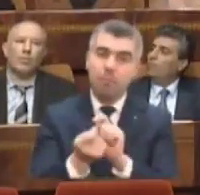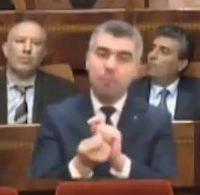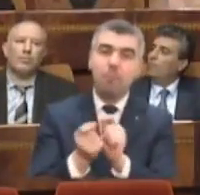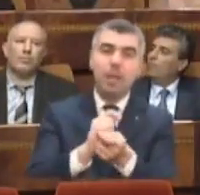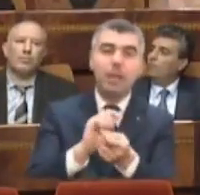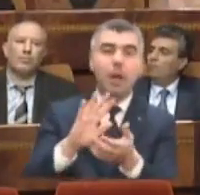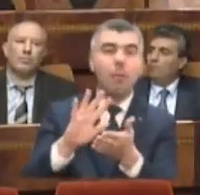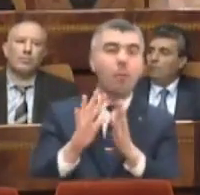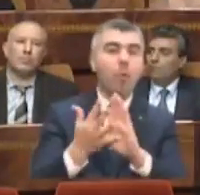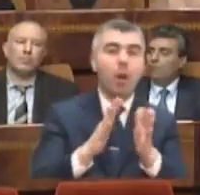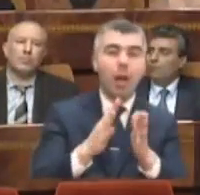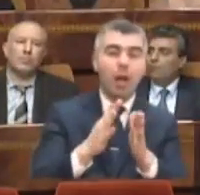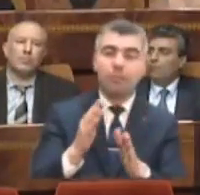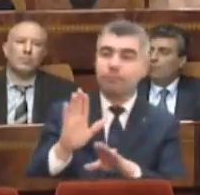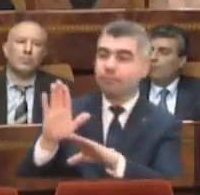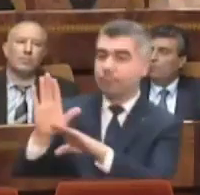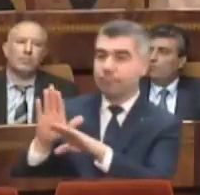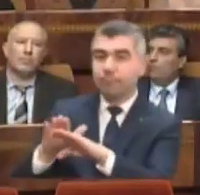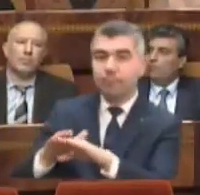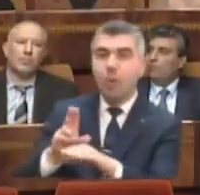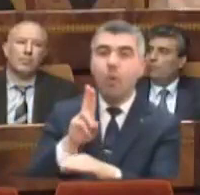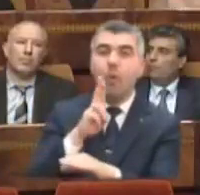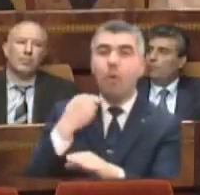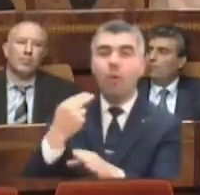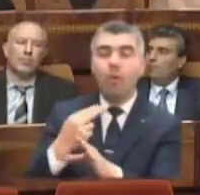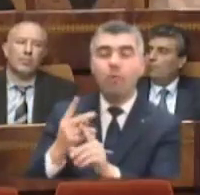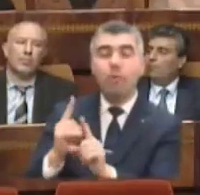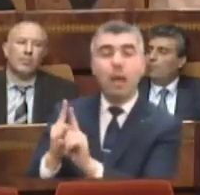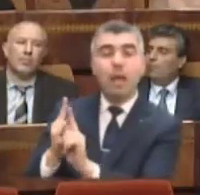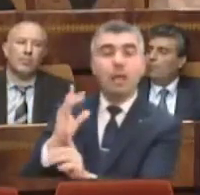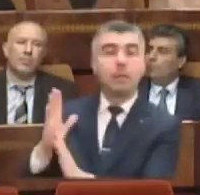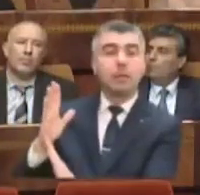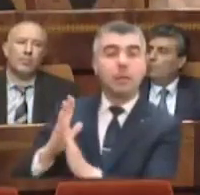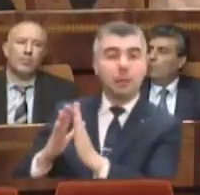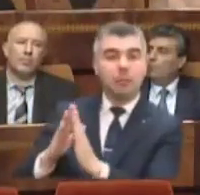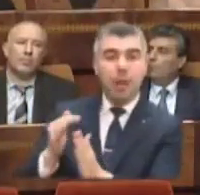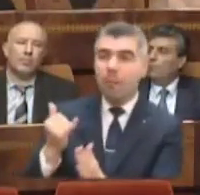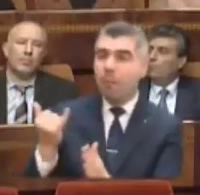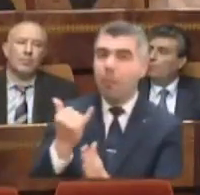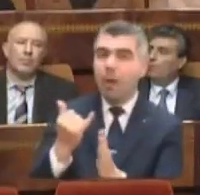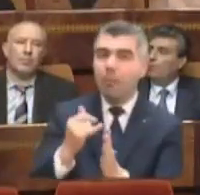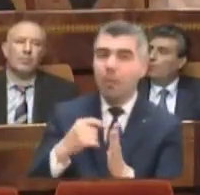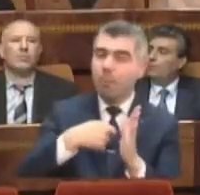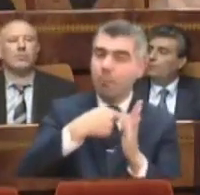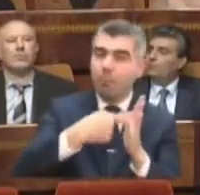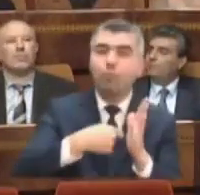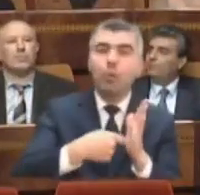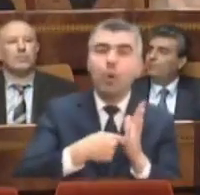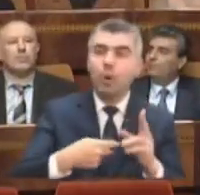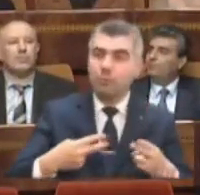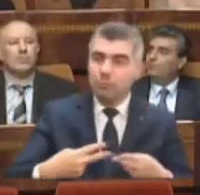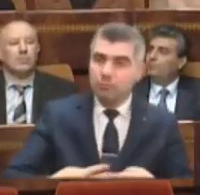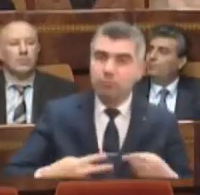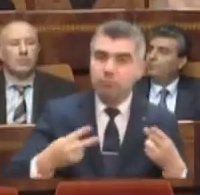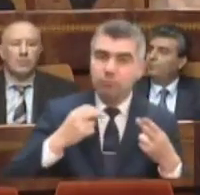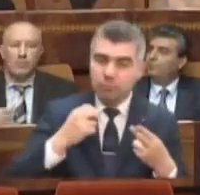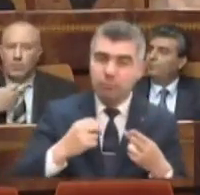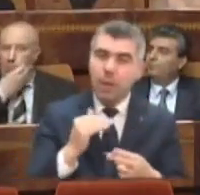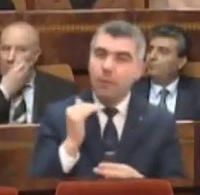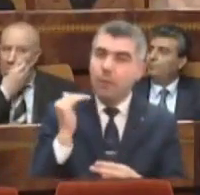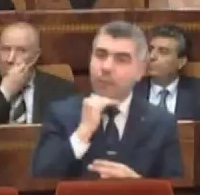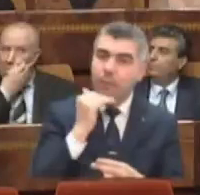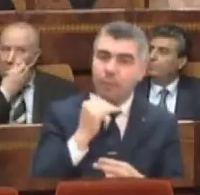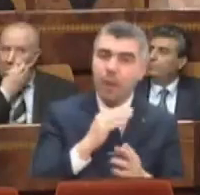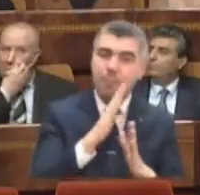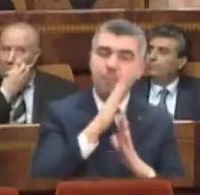ندعو لتدارك تاخر الحكومات المتعاقبه في تنزيل مجموعه من المشاريع وخصوصا من خلال الاسراع بتنزيل